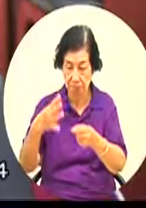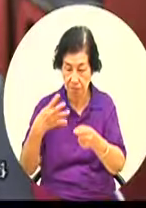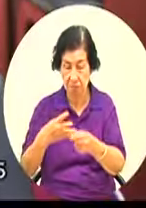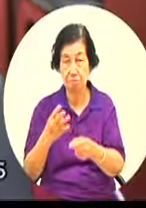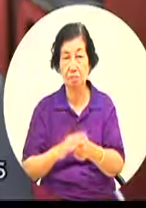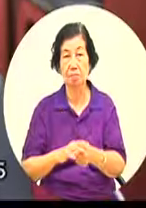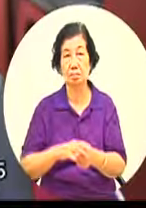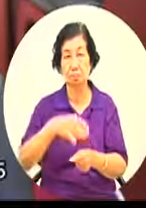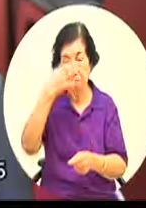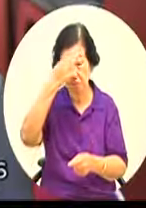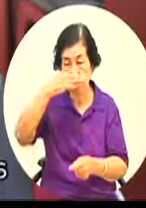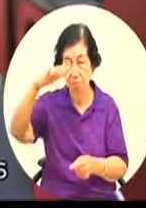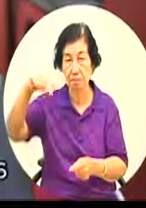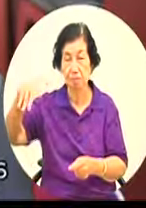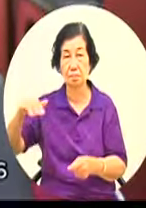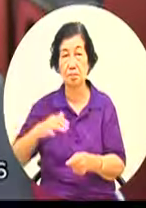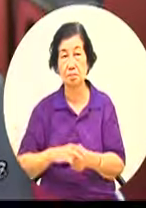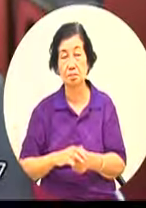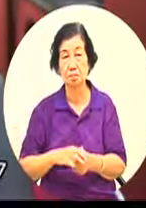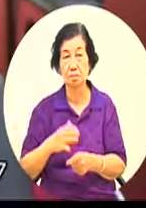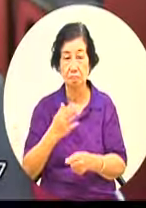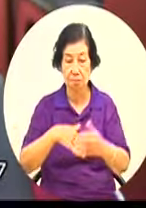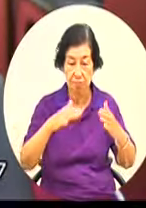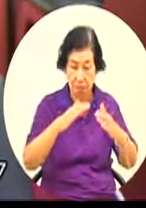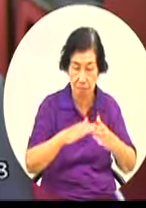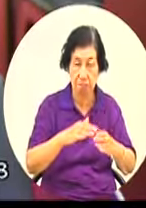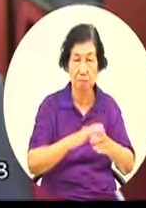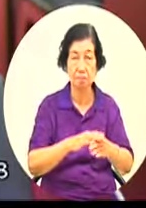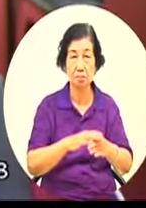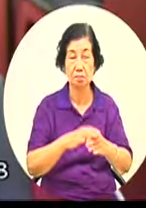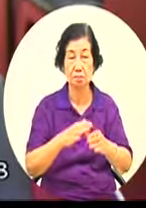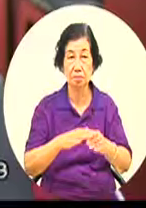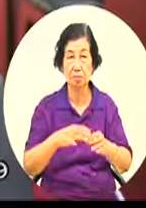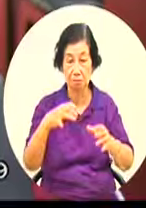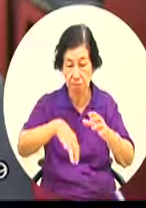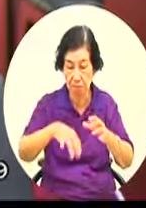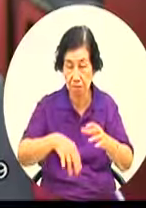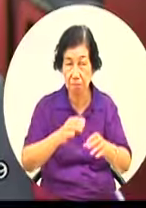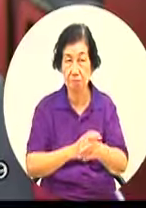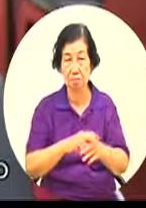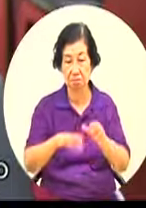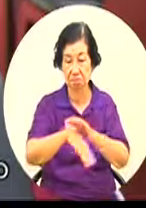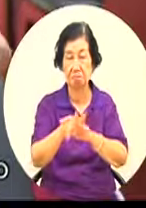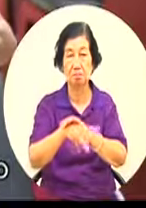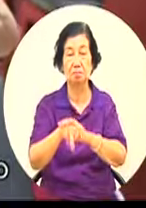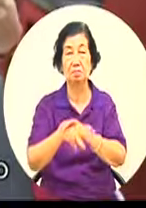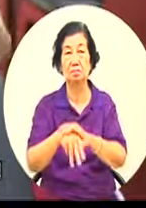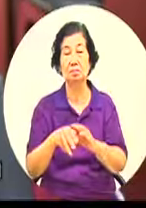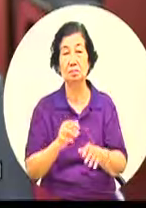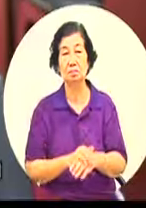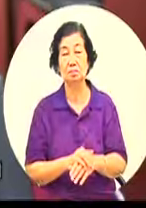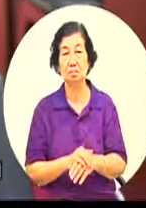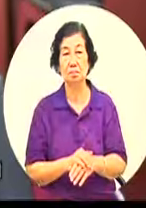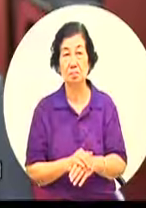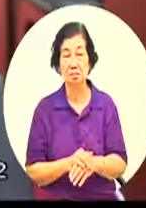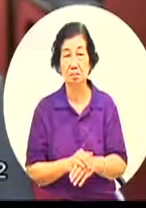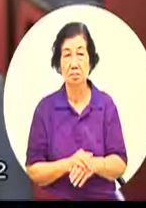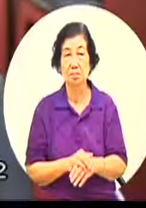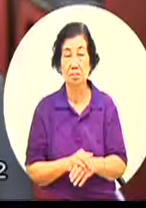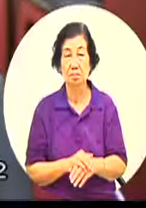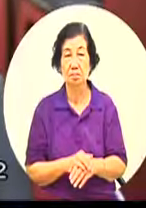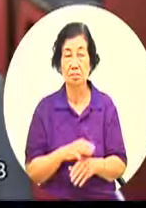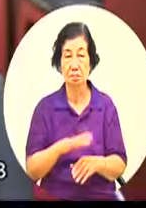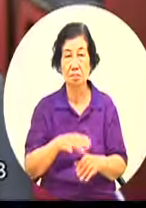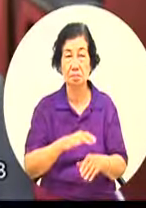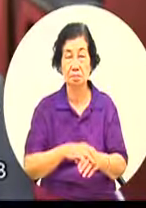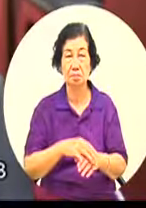块，有好几块学校用地其实是闲置的，那目前哦也有一些有把它提出来活